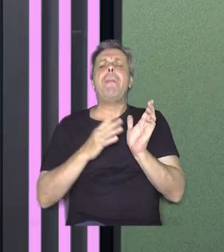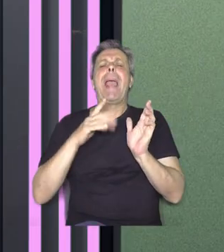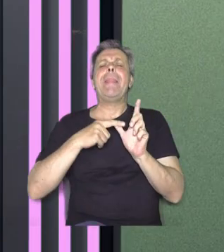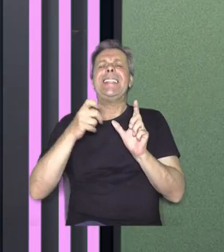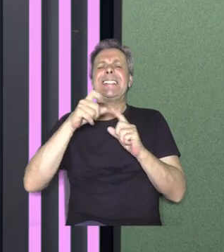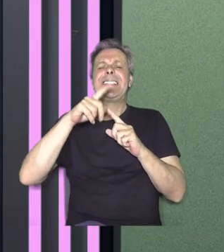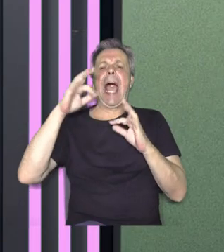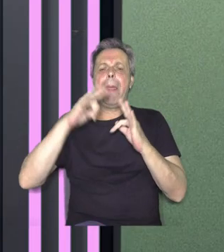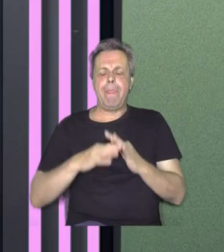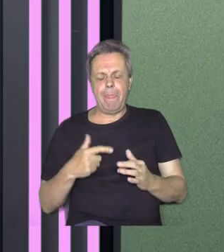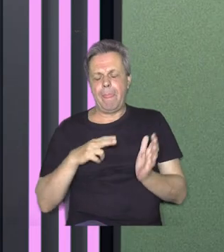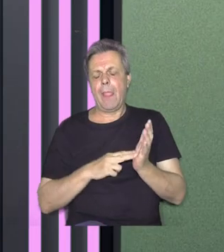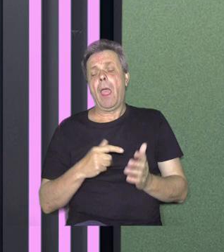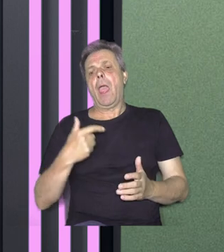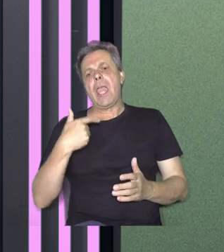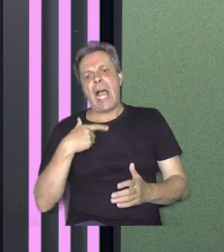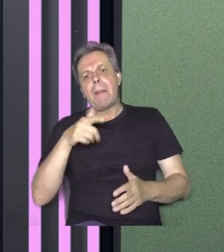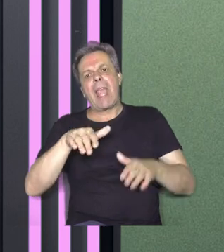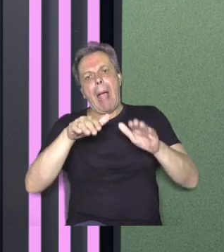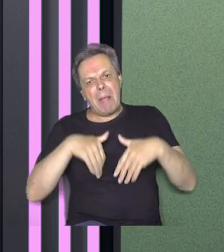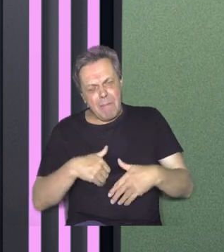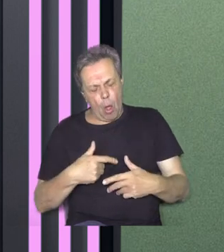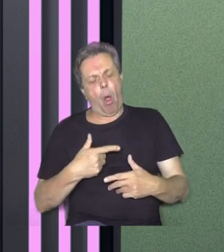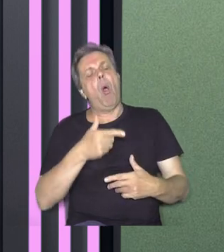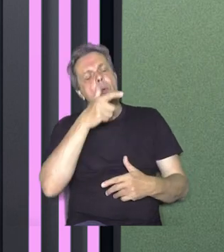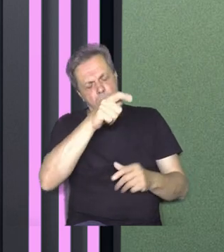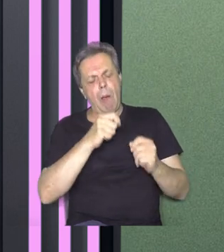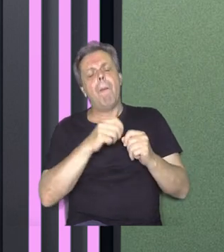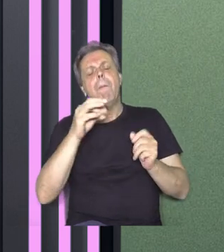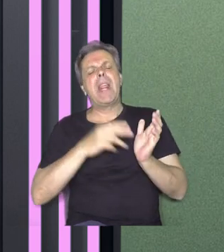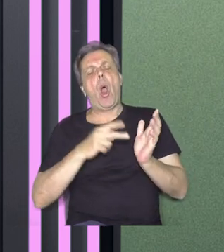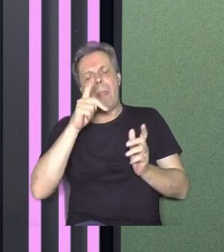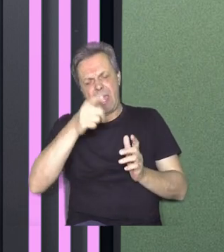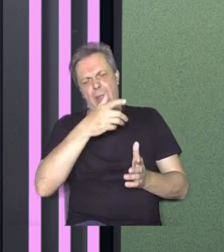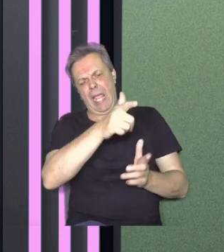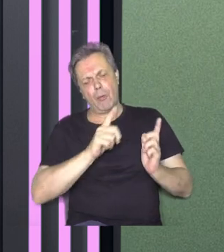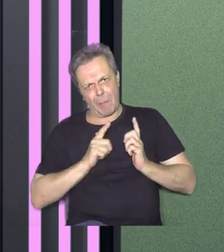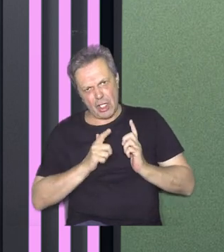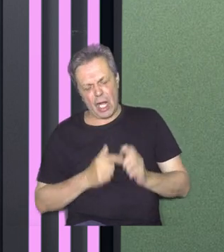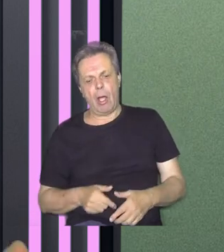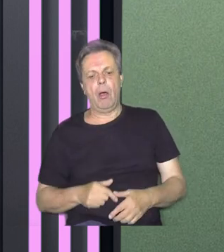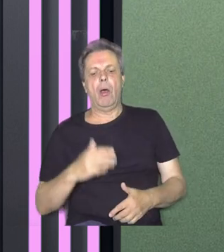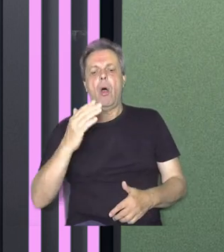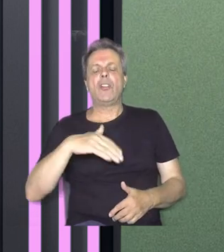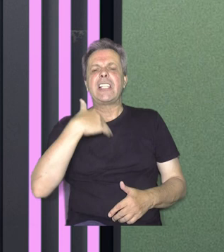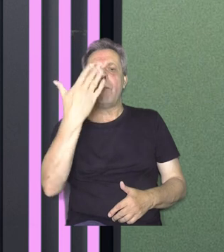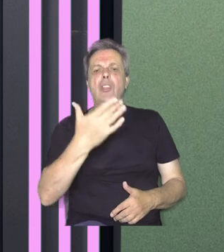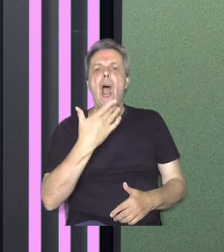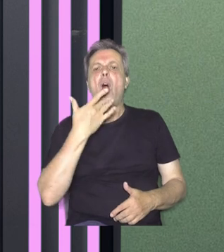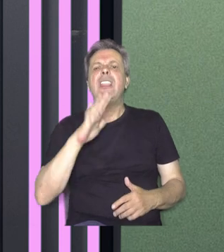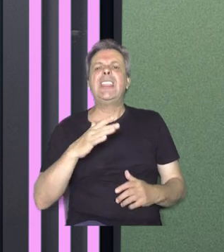Turkmenistana, ja sam ga primio na Brionima, onda sam mu dao